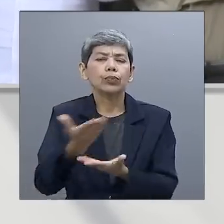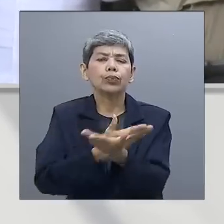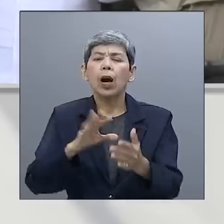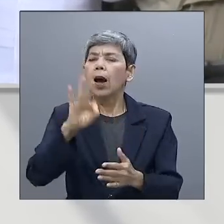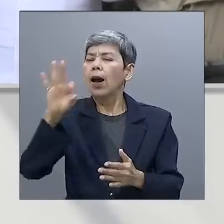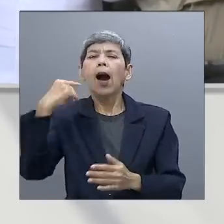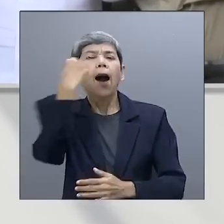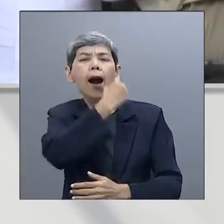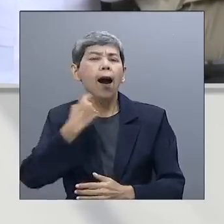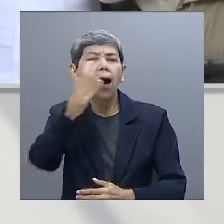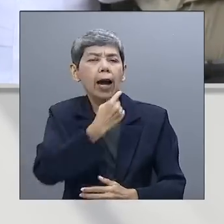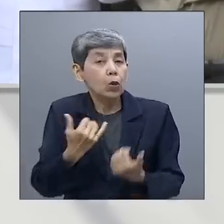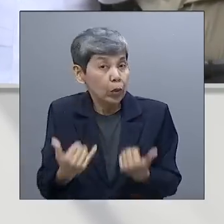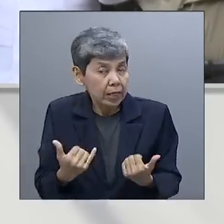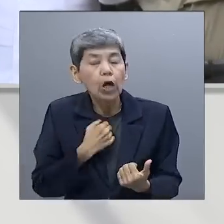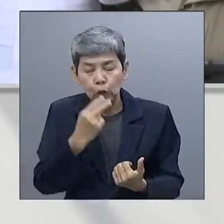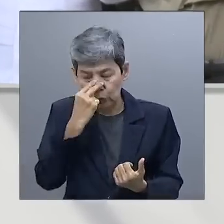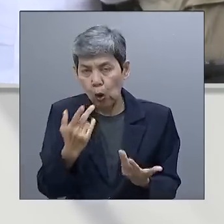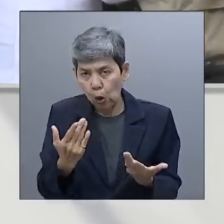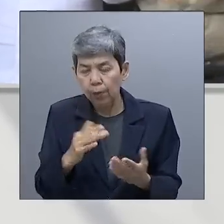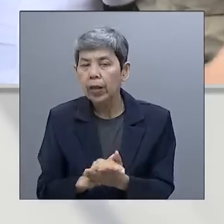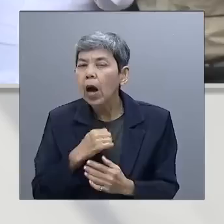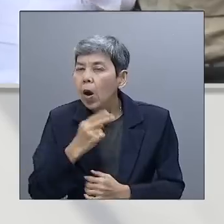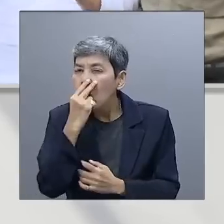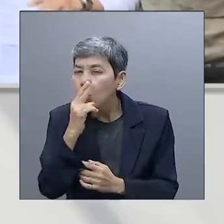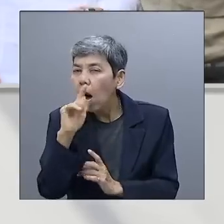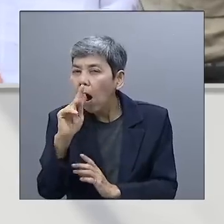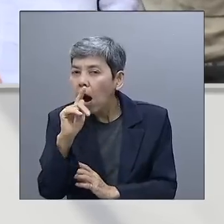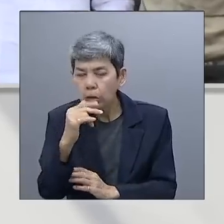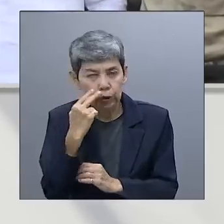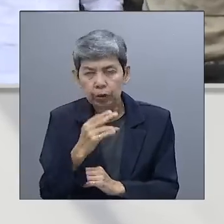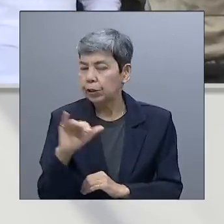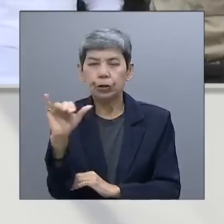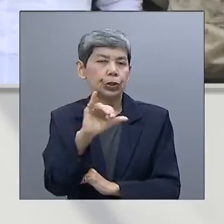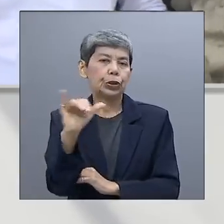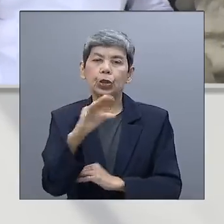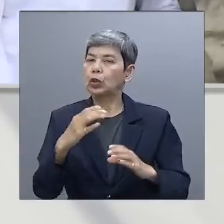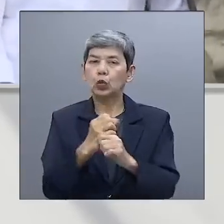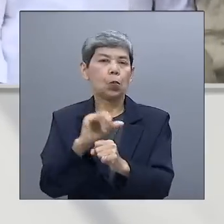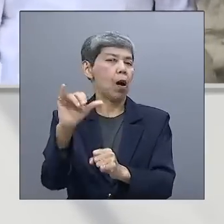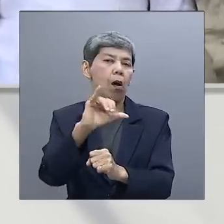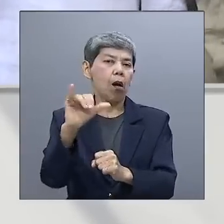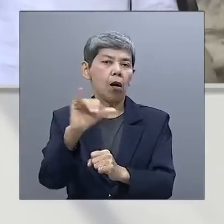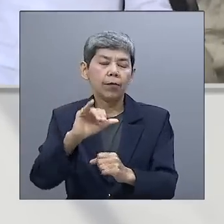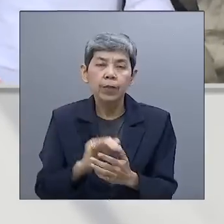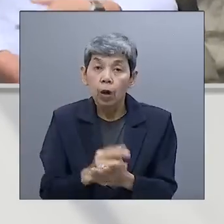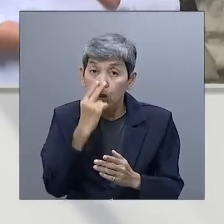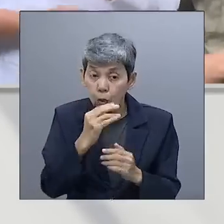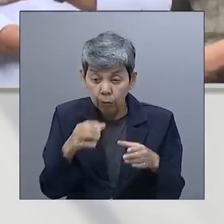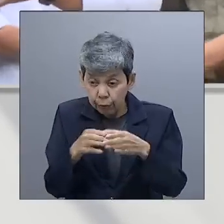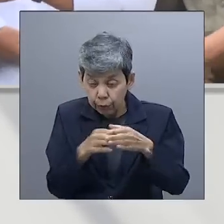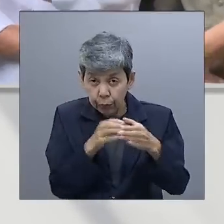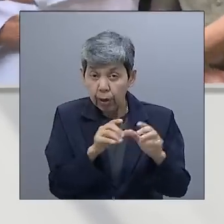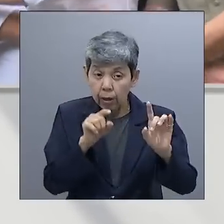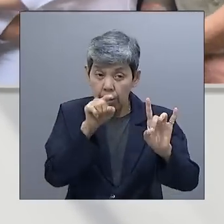อให้พิจารณาในวันนี้ด้วยหรือไม่แต่เท่าที่เป็นข่าวยังไม่ใช่ข้อสรุปขนาดนั้นค่ะแม้แต่สัดส่วน8ต่อ1